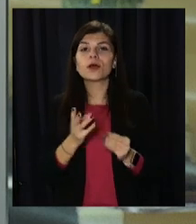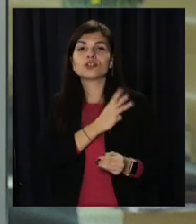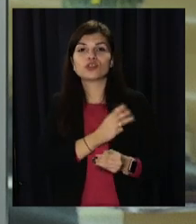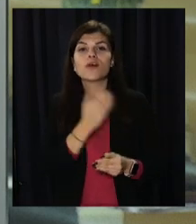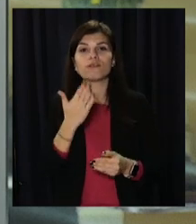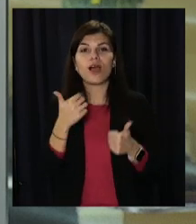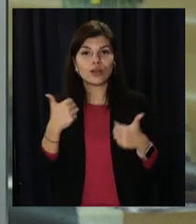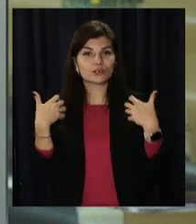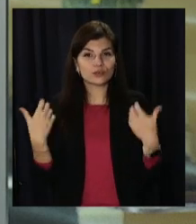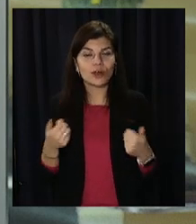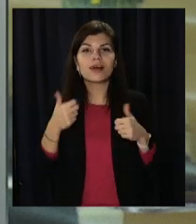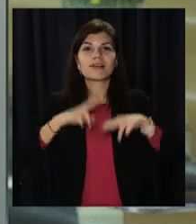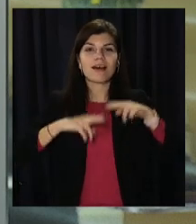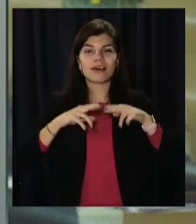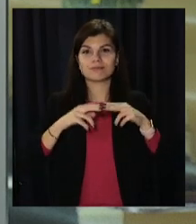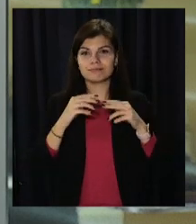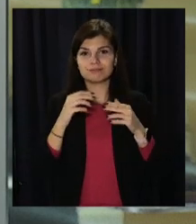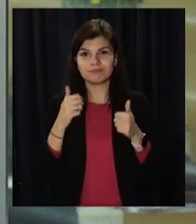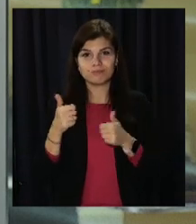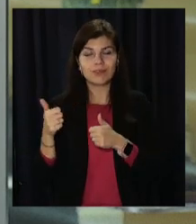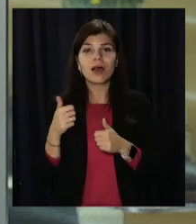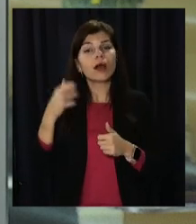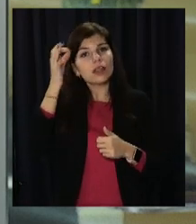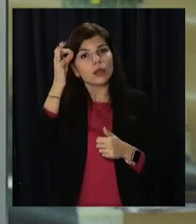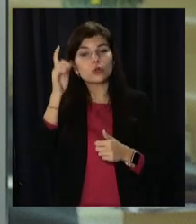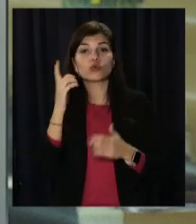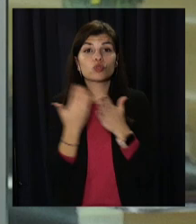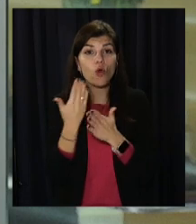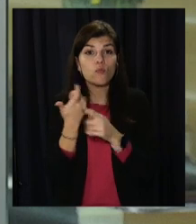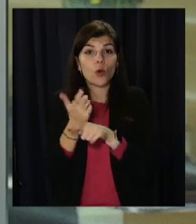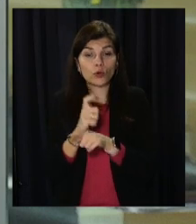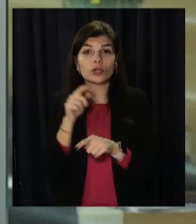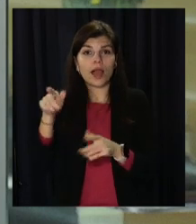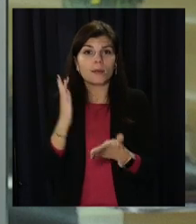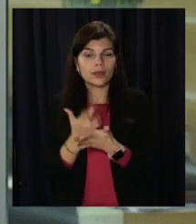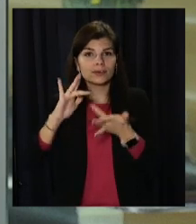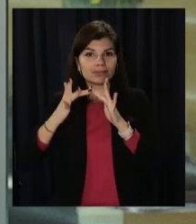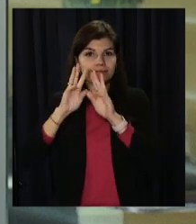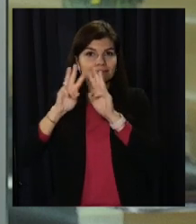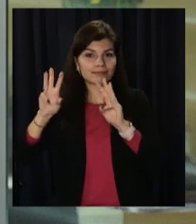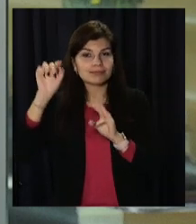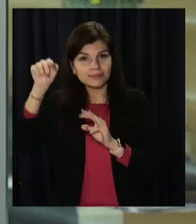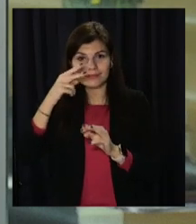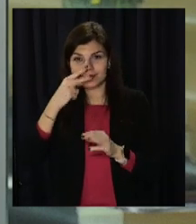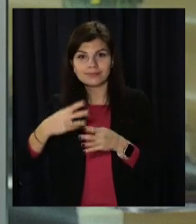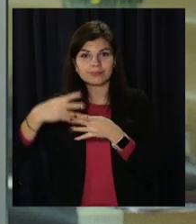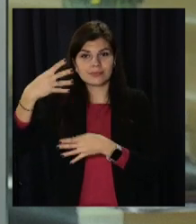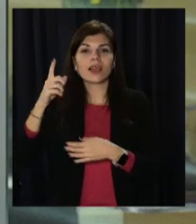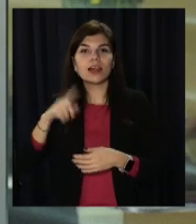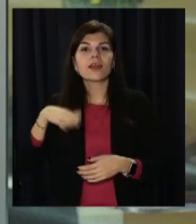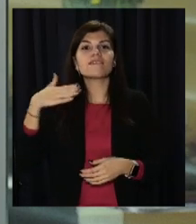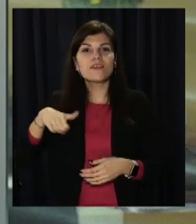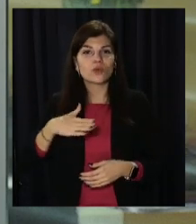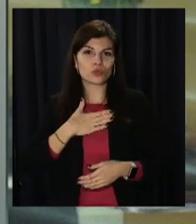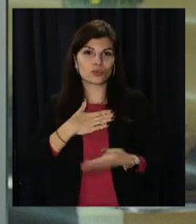міцного здоров'я і бадьорого дня. Нагадую, що більше новин можна прочитати на нашому сайті opentv.media, а сюжети